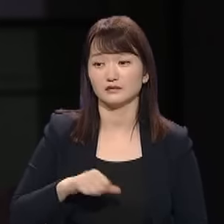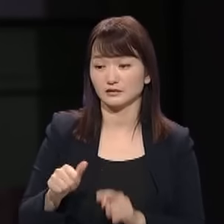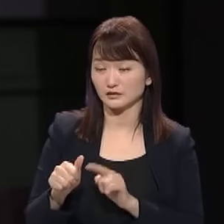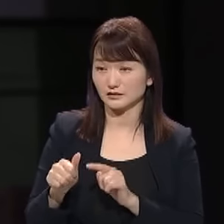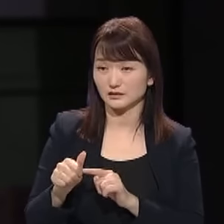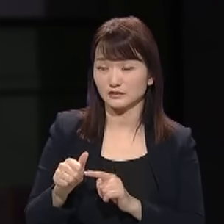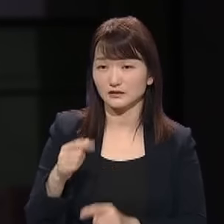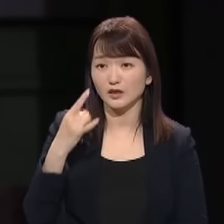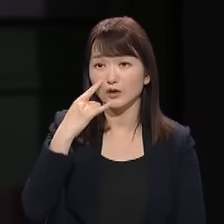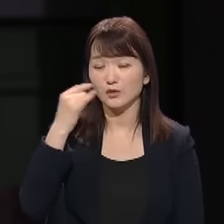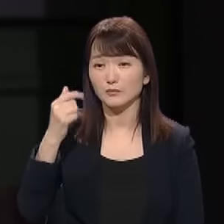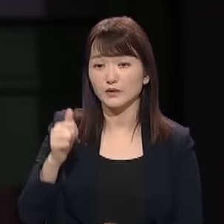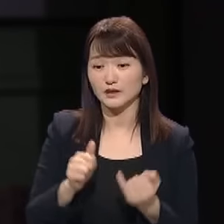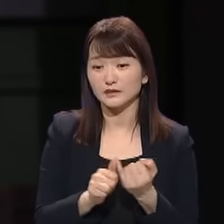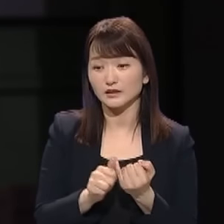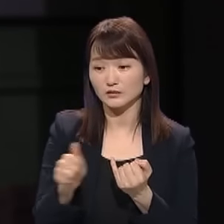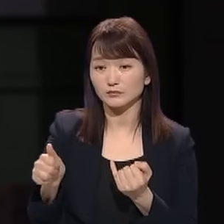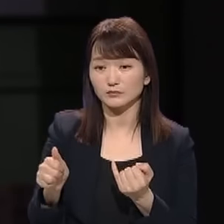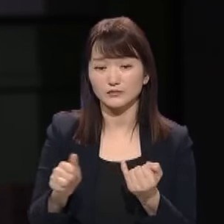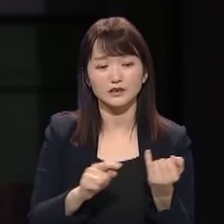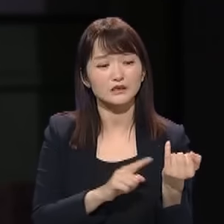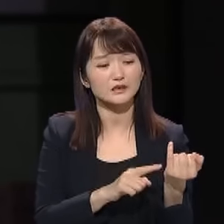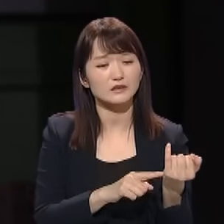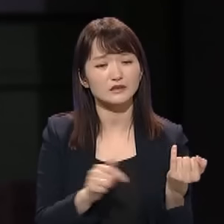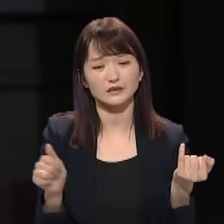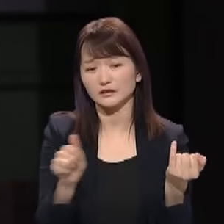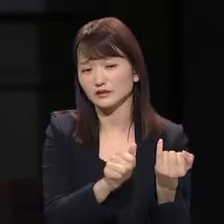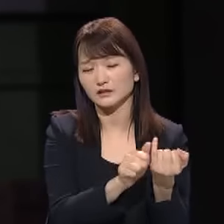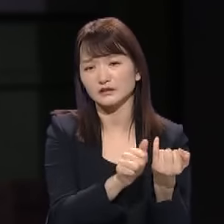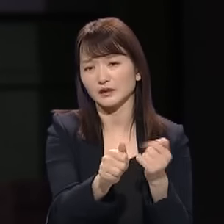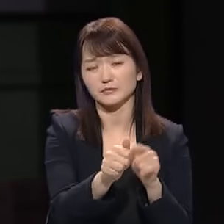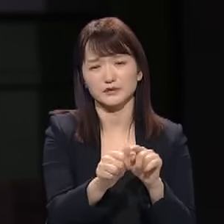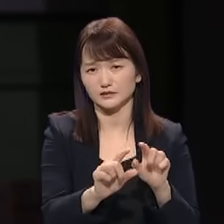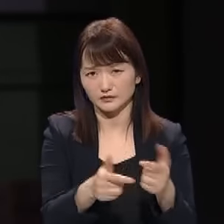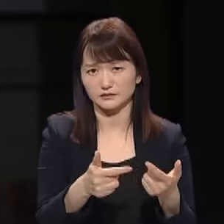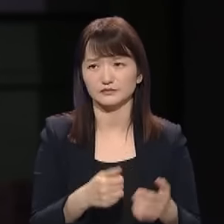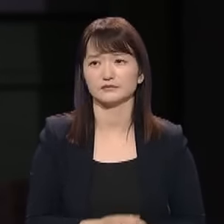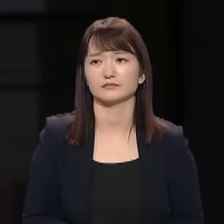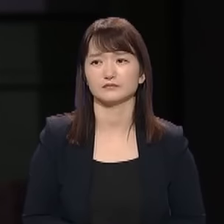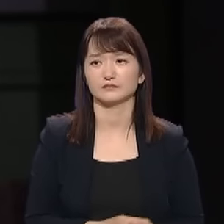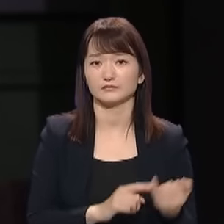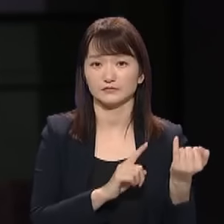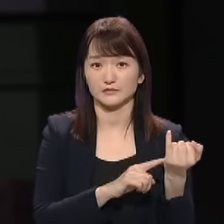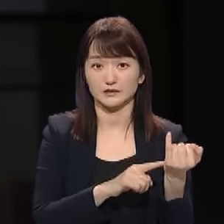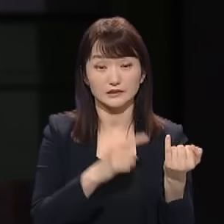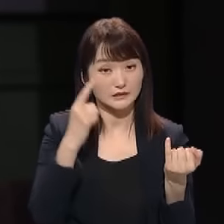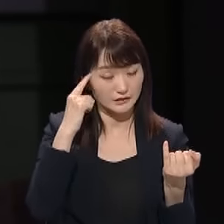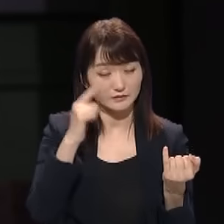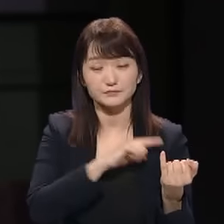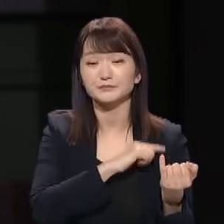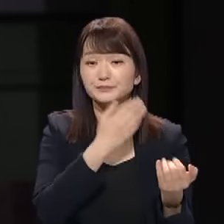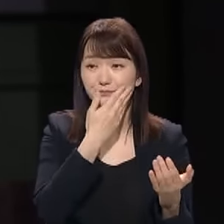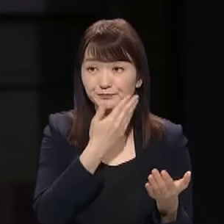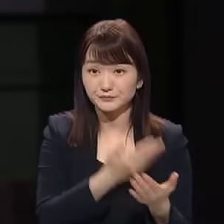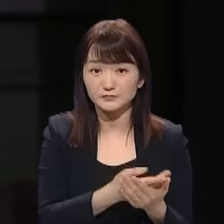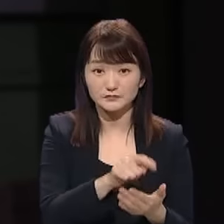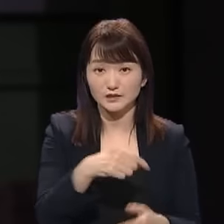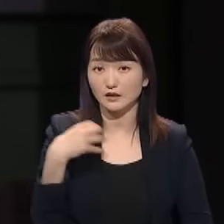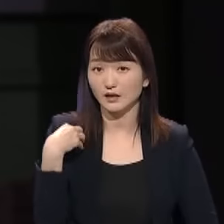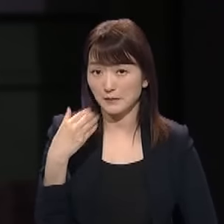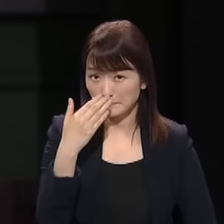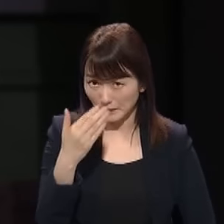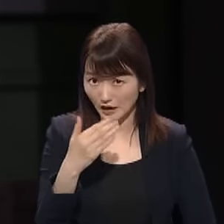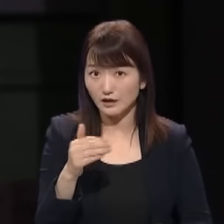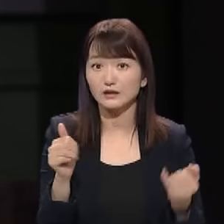엄마의 남편이지 사연자의 남편이 아닙니다라고 하셨고요. 하지만 박님은 사연자 생각이 제일 중요한 것 같습니다. 그런 것도 감당할 수